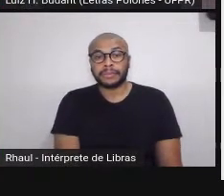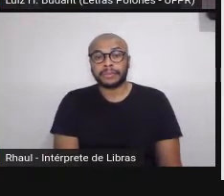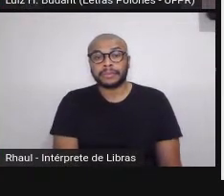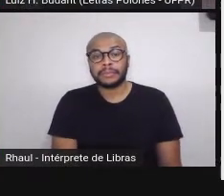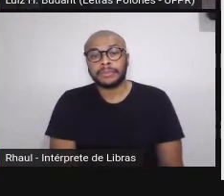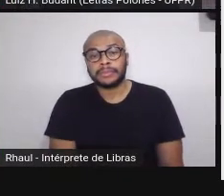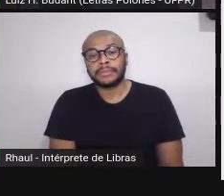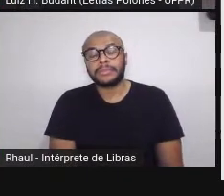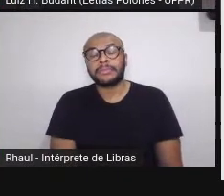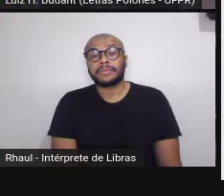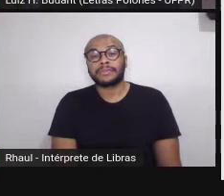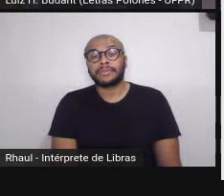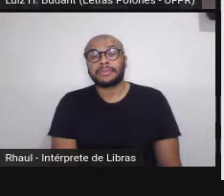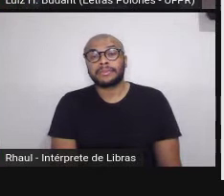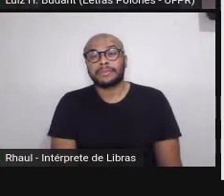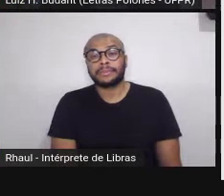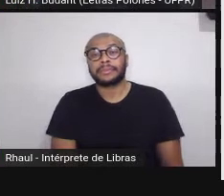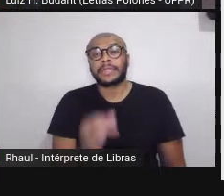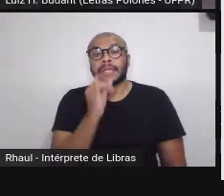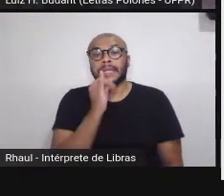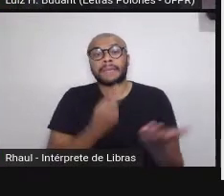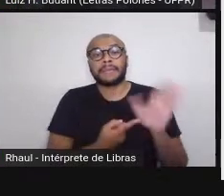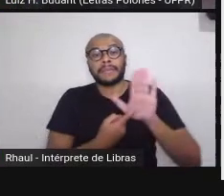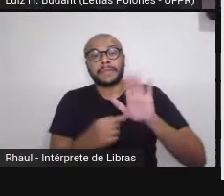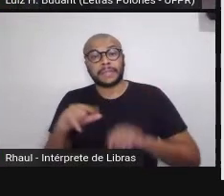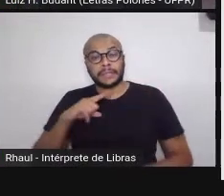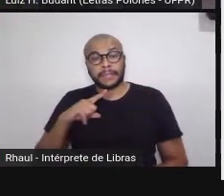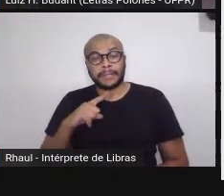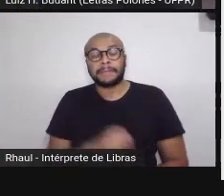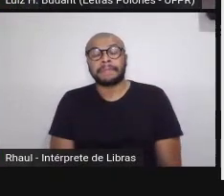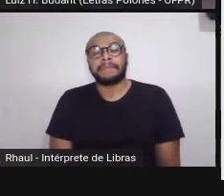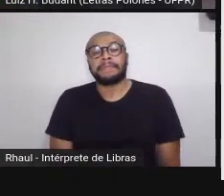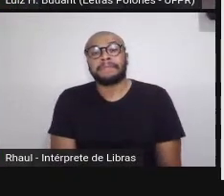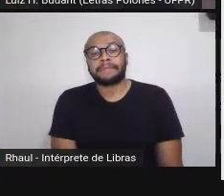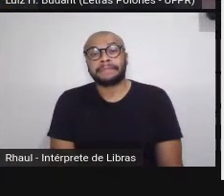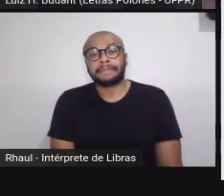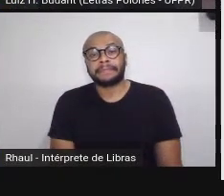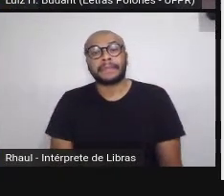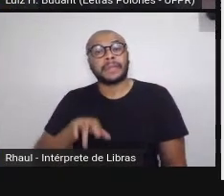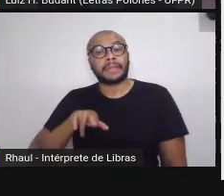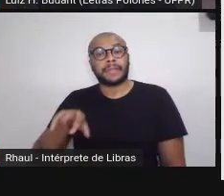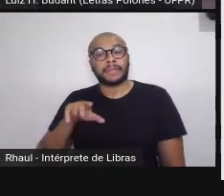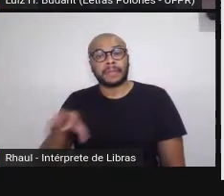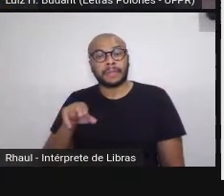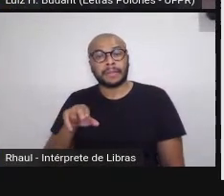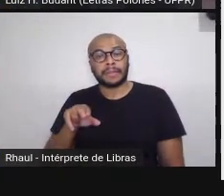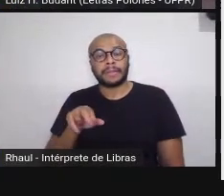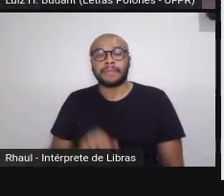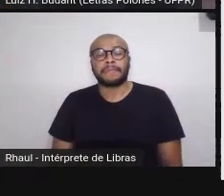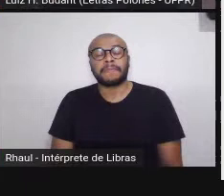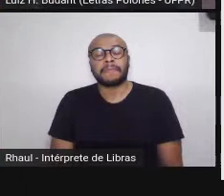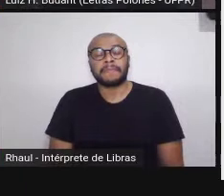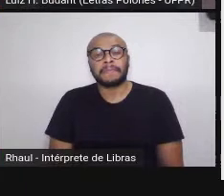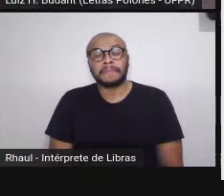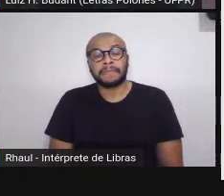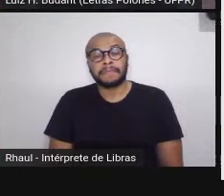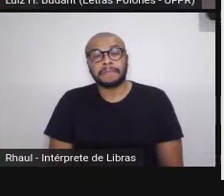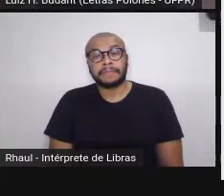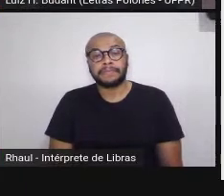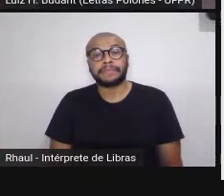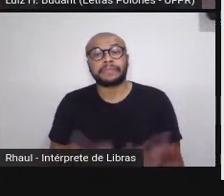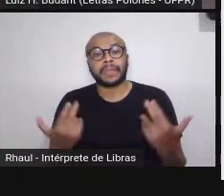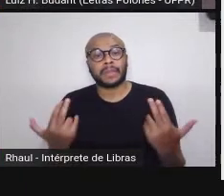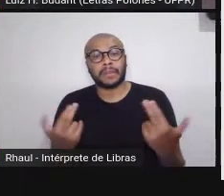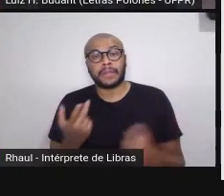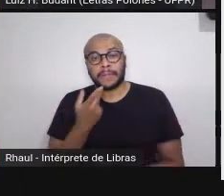os exemplos, né? A gente vai dizer nie ma pana Wiosły i não como era se esperar, nie ma pana Wiosła. Assim como a gente